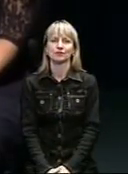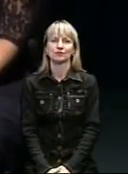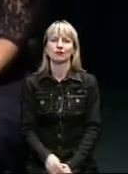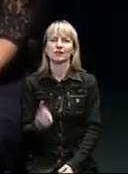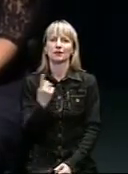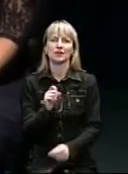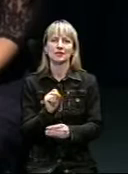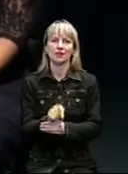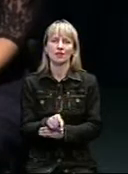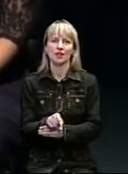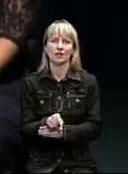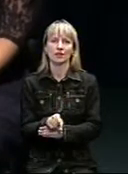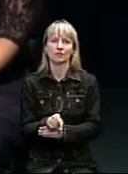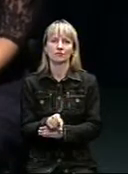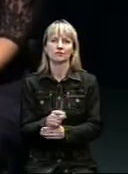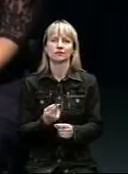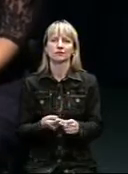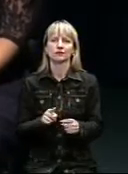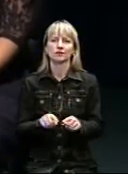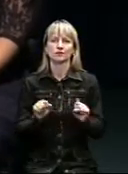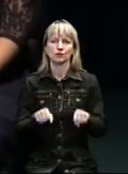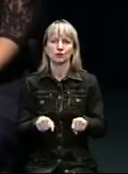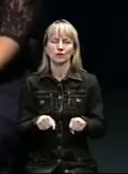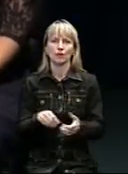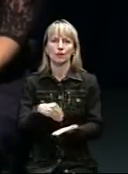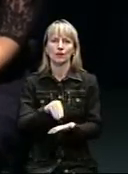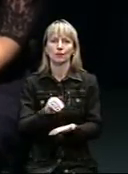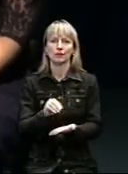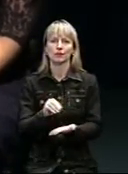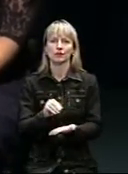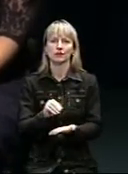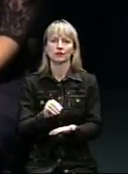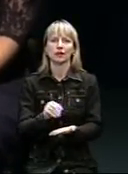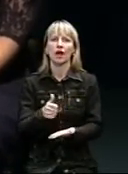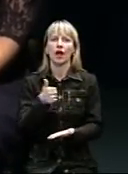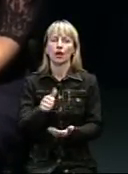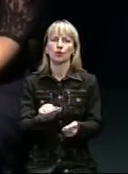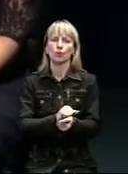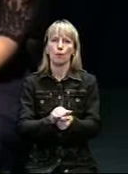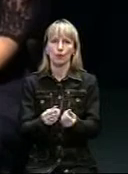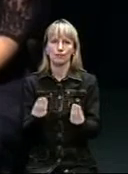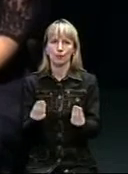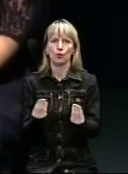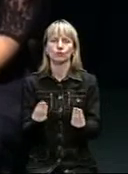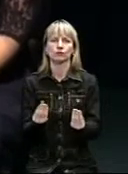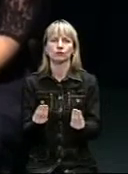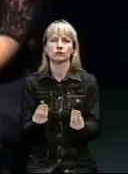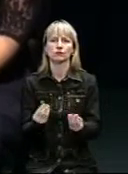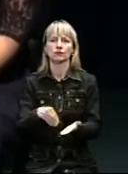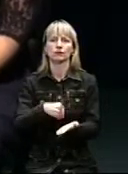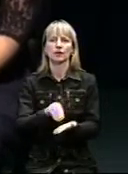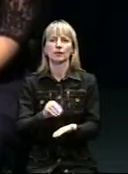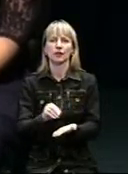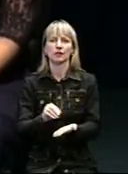Перше завдання – це, можливо, придбати гарну бумагу плотно,